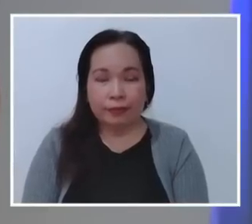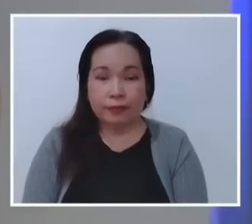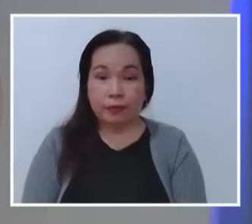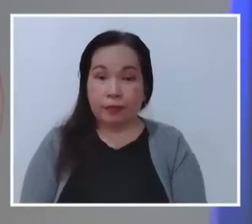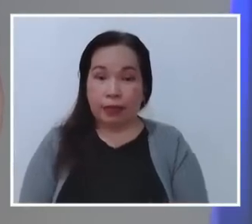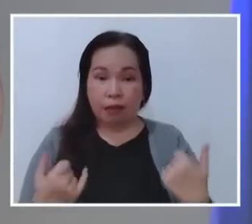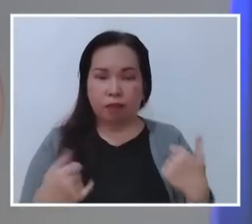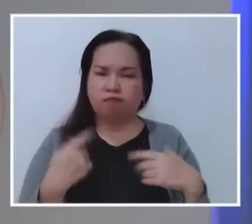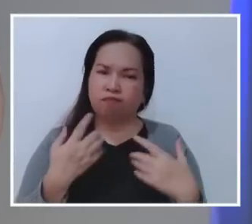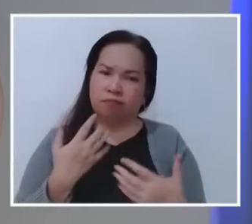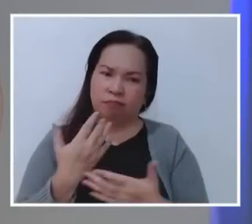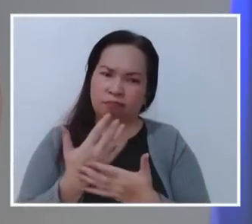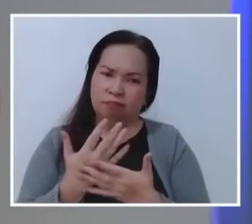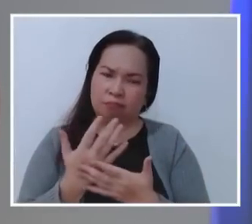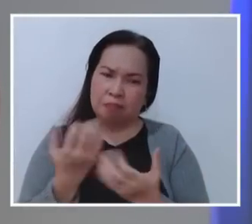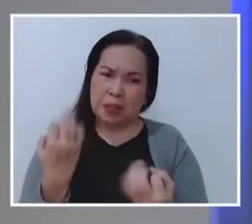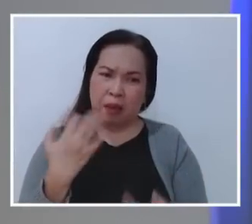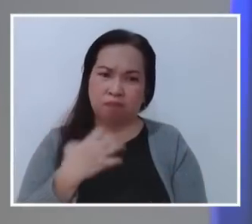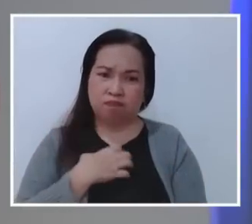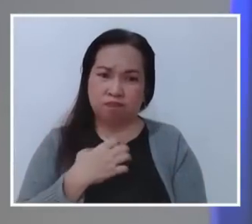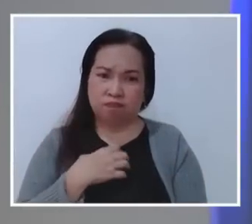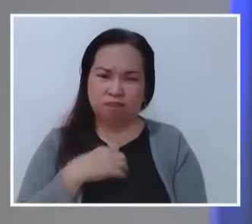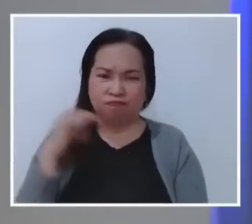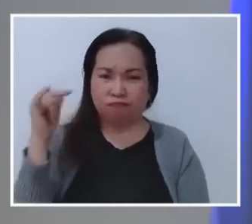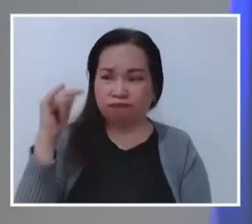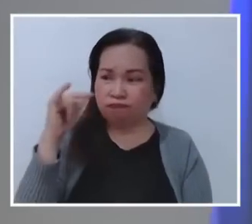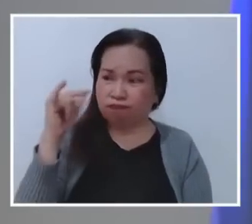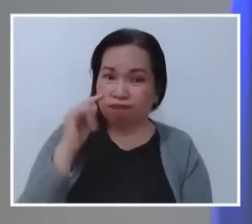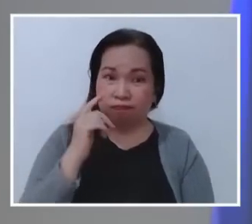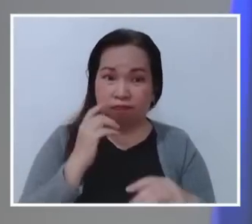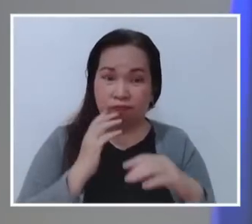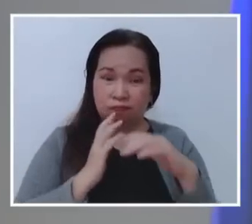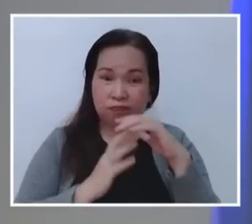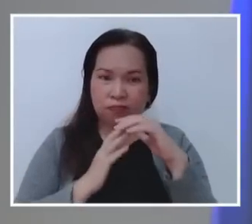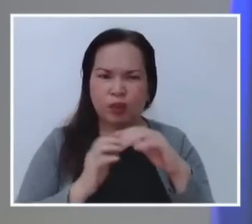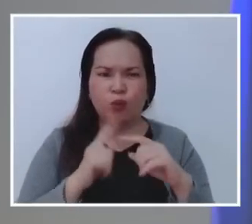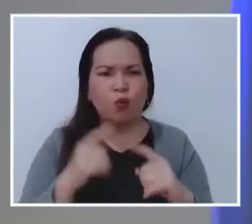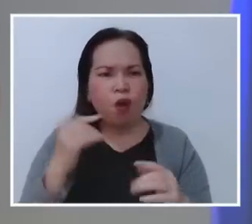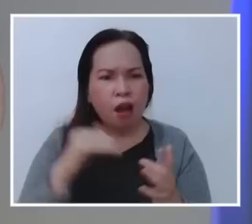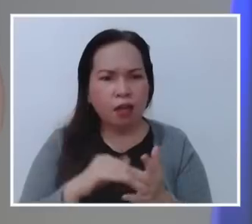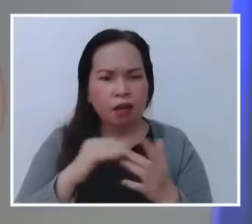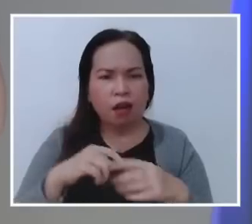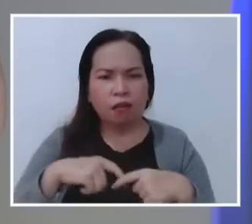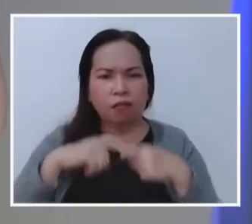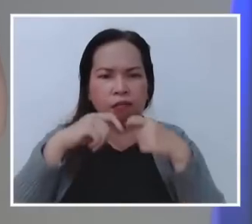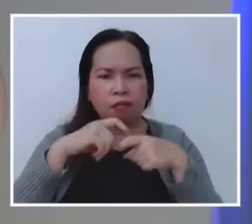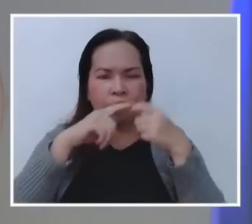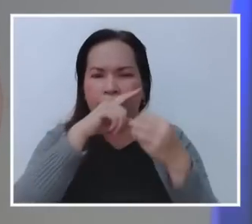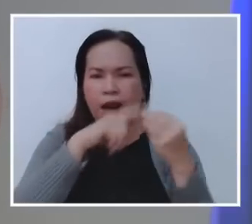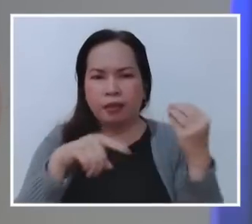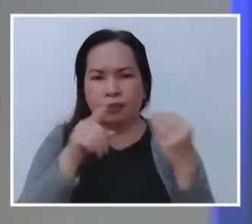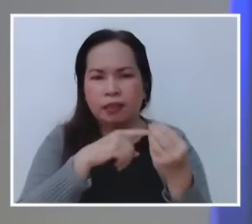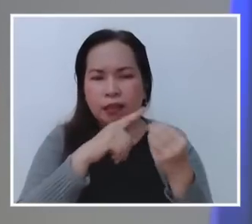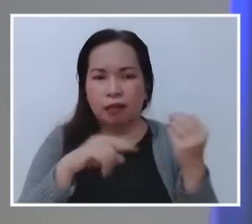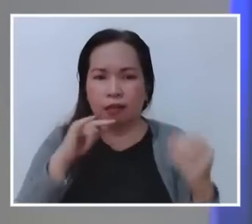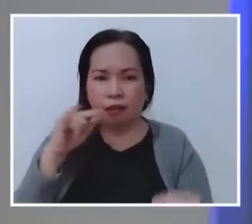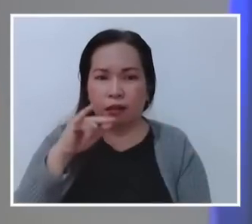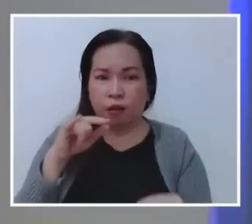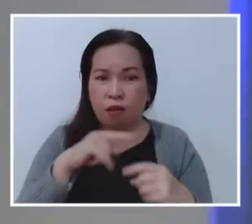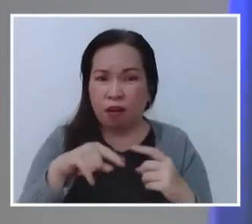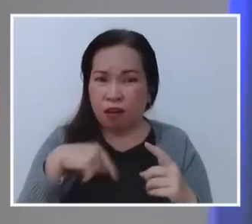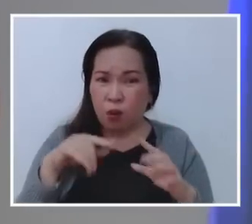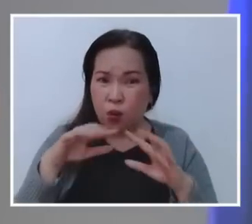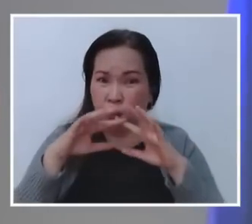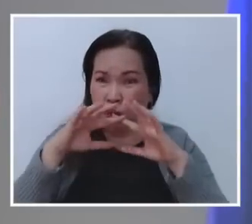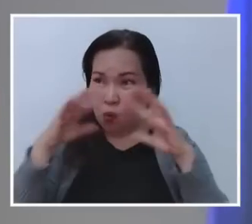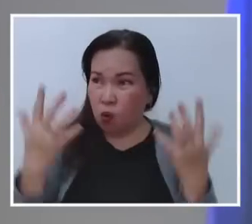Inirereklamo ng maraming pasahero ng eroplano ang nadadalas na pagkansela ng flights bunsod umano ng pandaigdigang